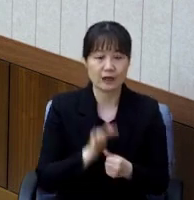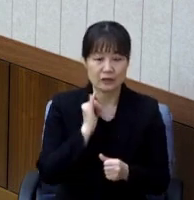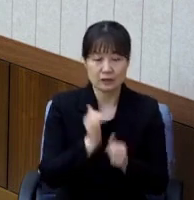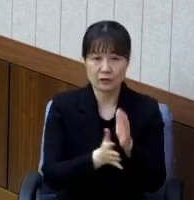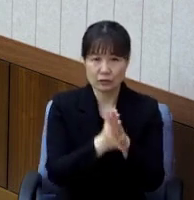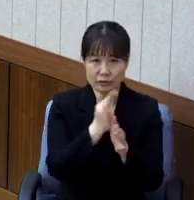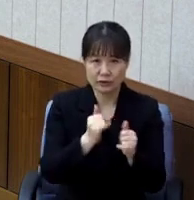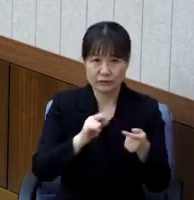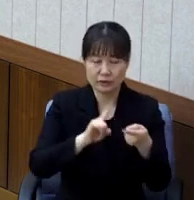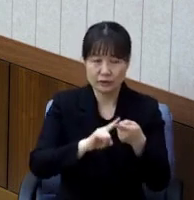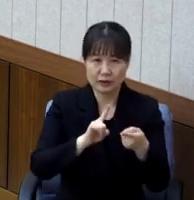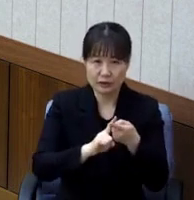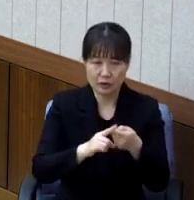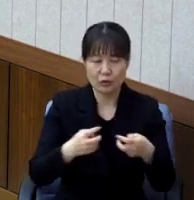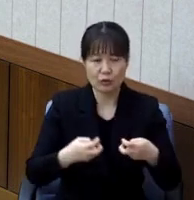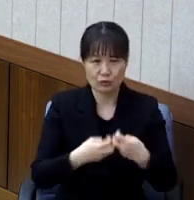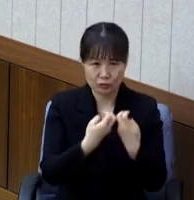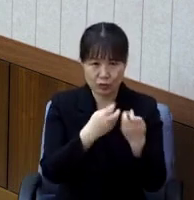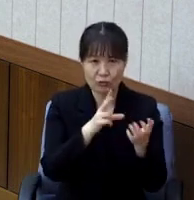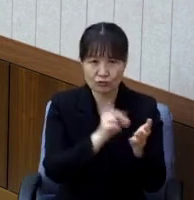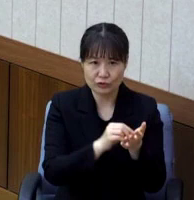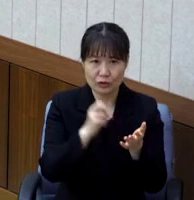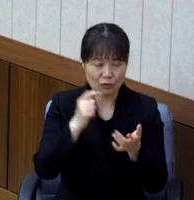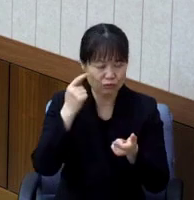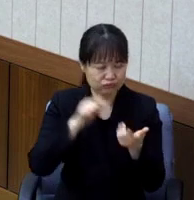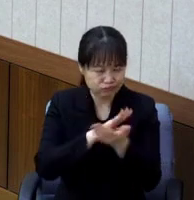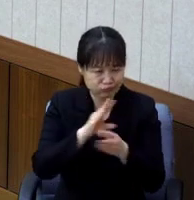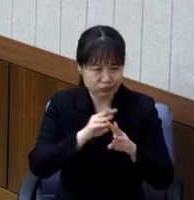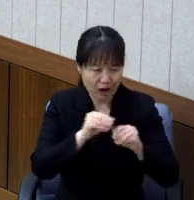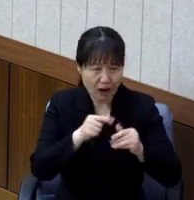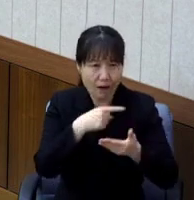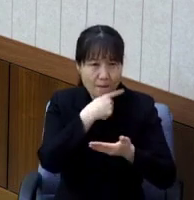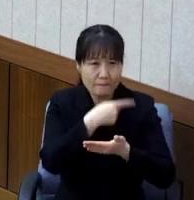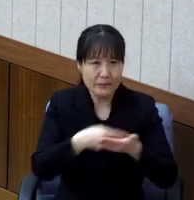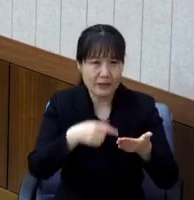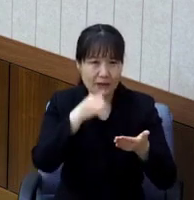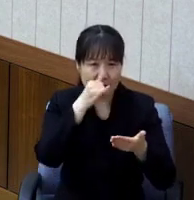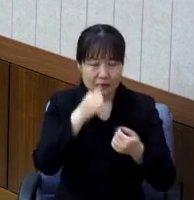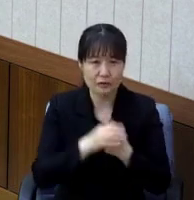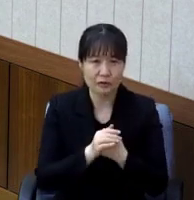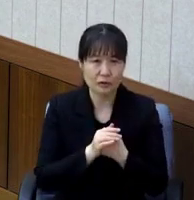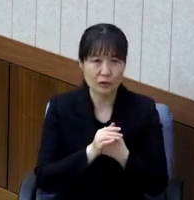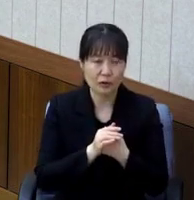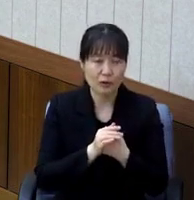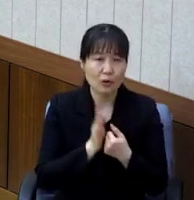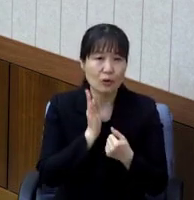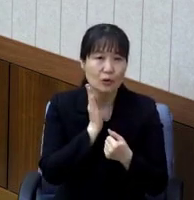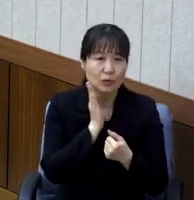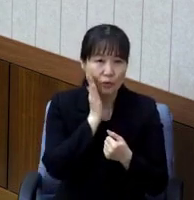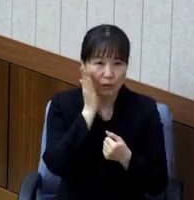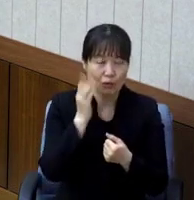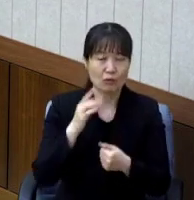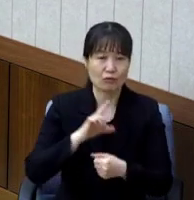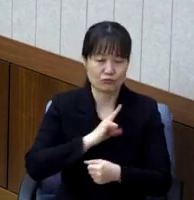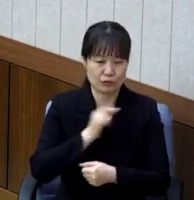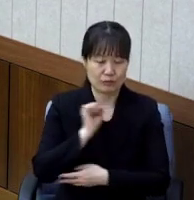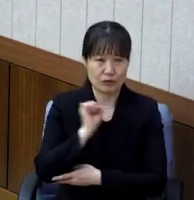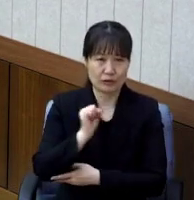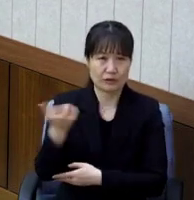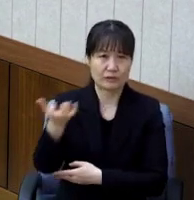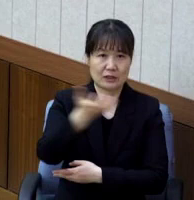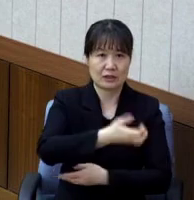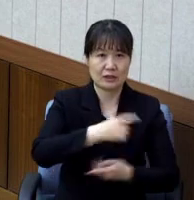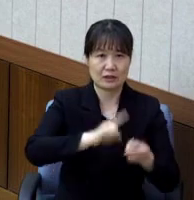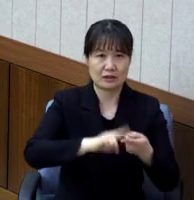시민에 대한 교통 사고 위험과 교통 혼자 소음과 분진 피해가 유발되는 도봉운전 면허 시험자 의정구 시 이정 계획을 노은